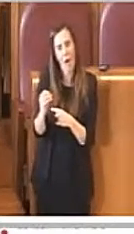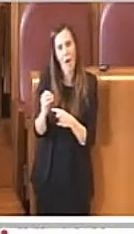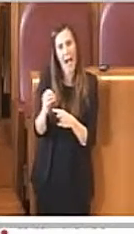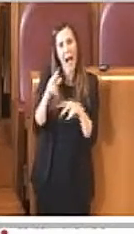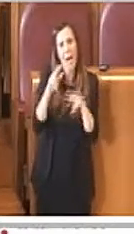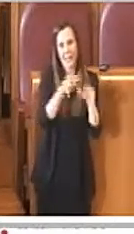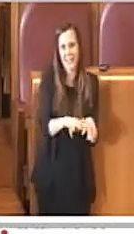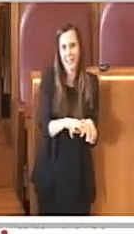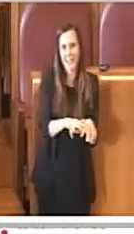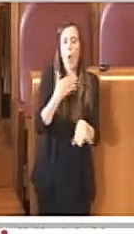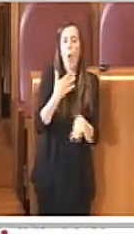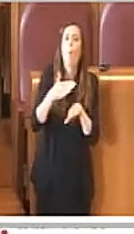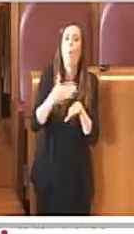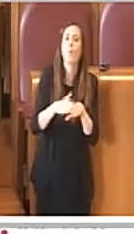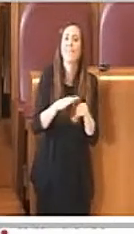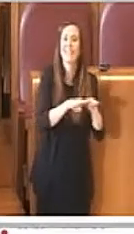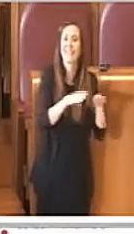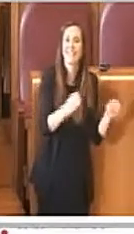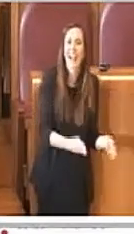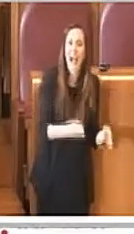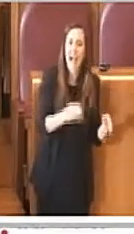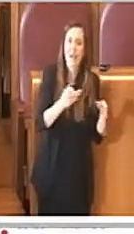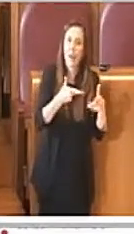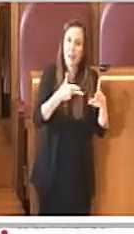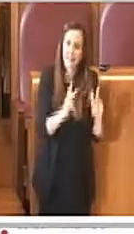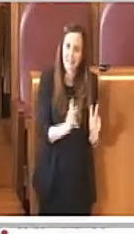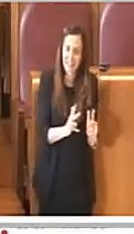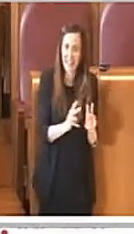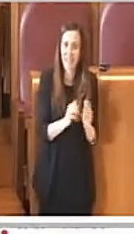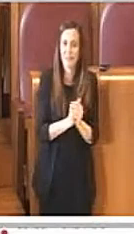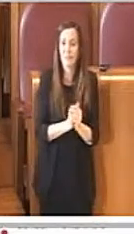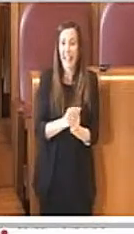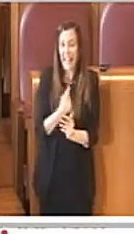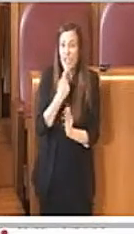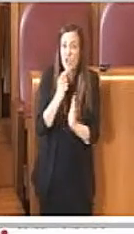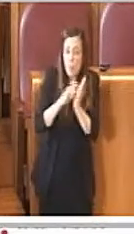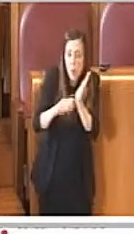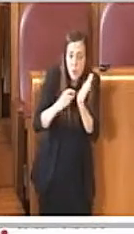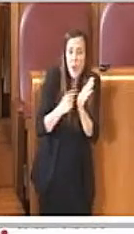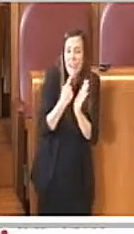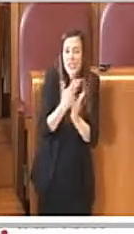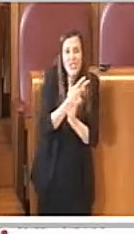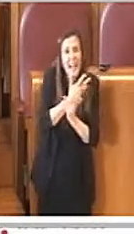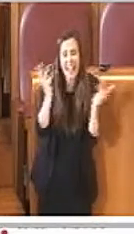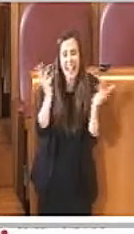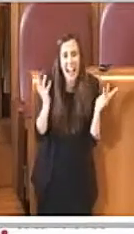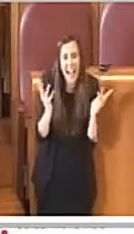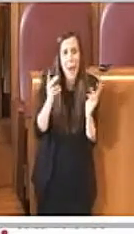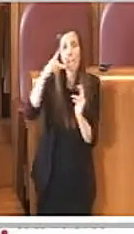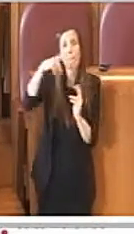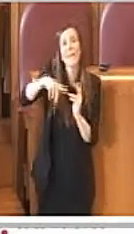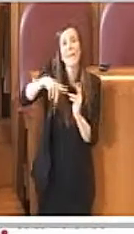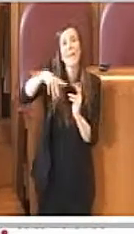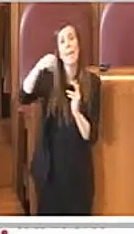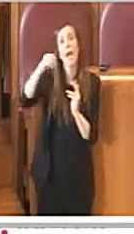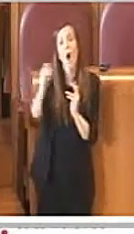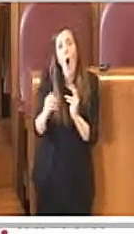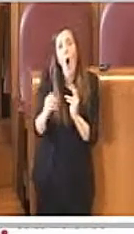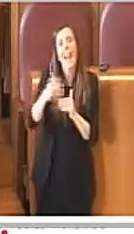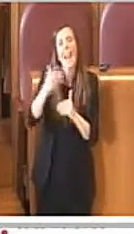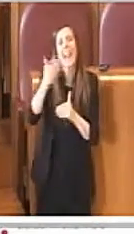permettere l'uso dei tavoli e sedie. E dice una cosa precisa la mozione, dice che i PMO, quindi